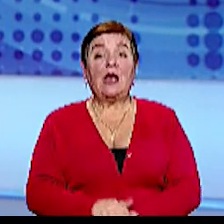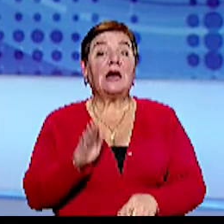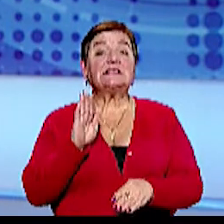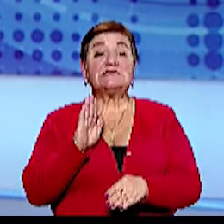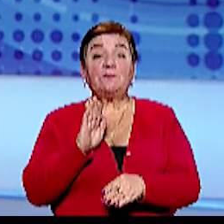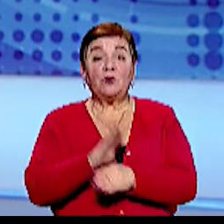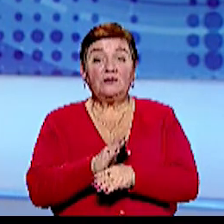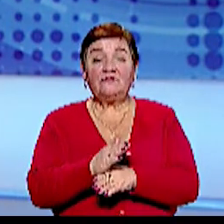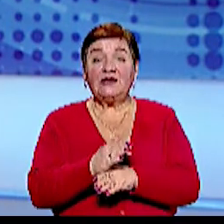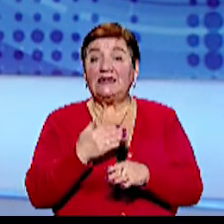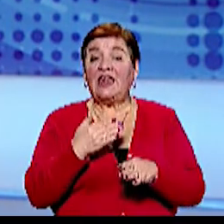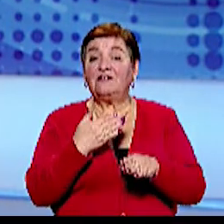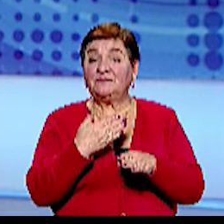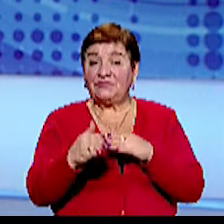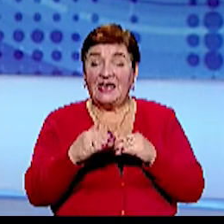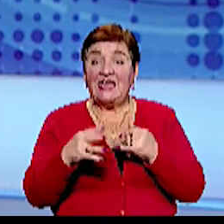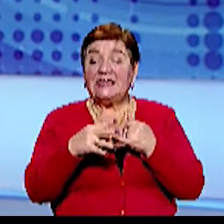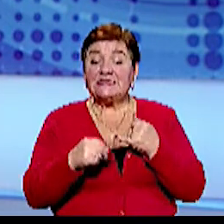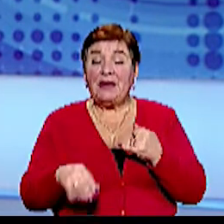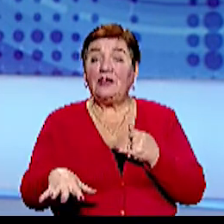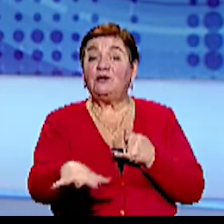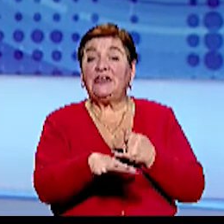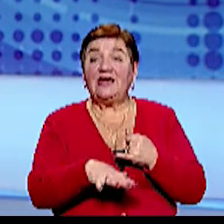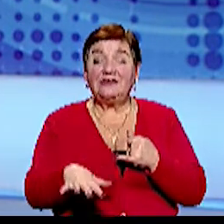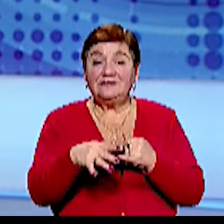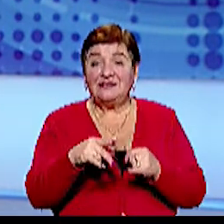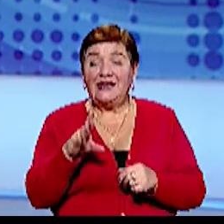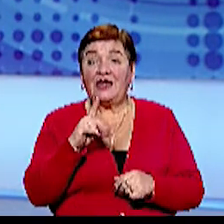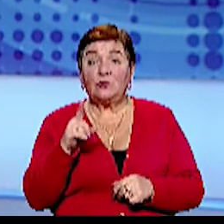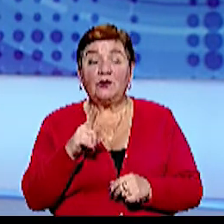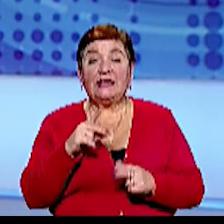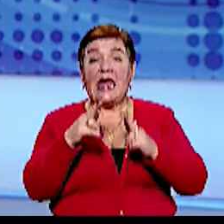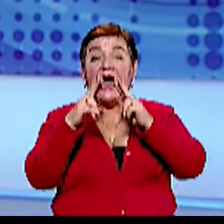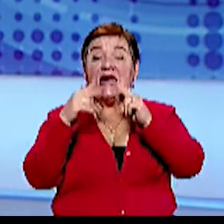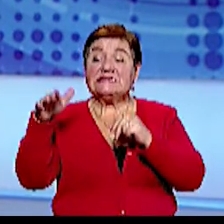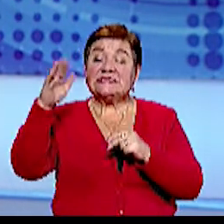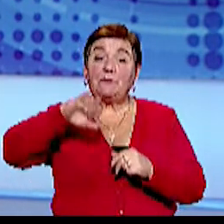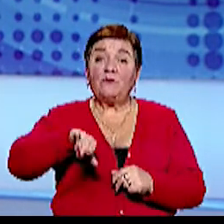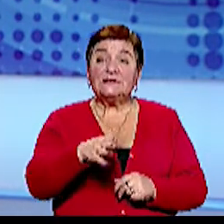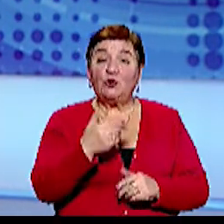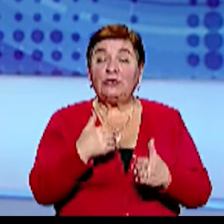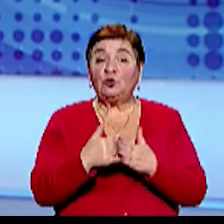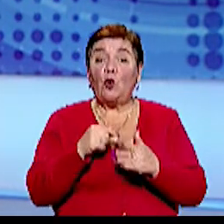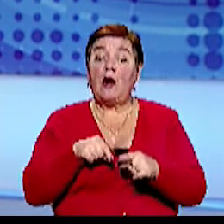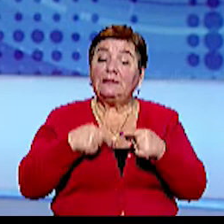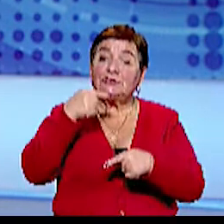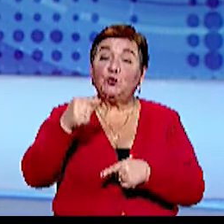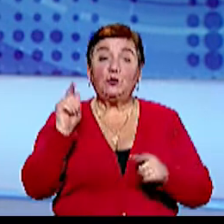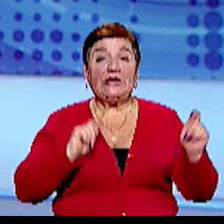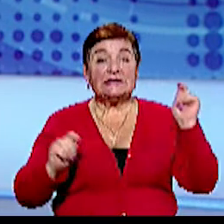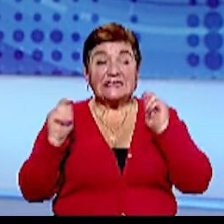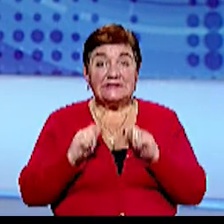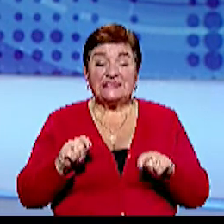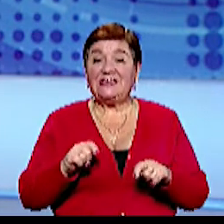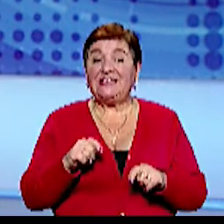Заборонити виділення майна та земельних ділянок в районі вулиць Капітульної і Замкові Сходи до наступної сесії міськради. Таке